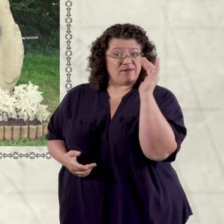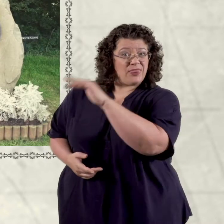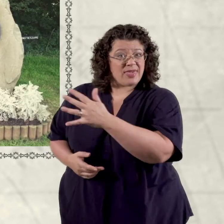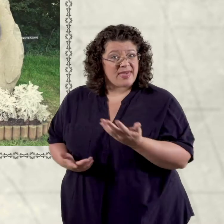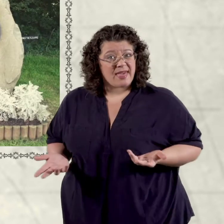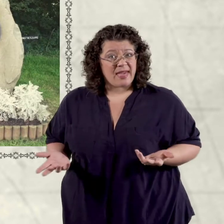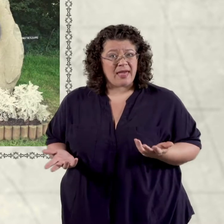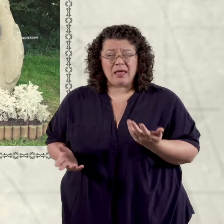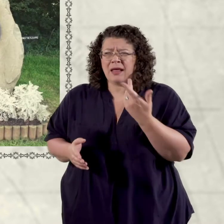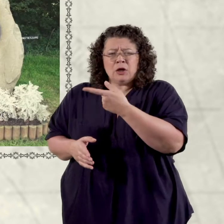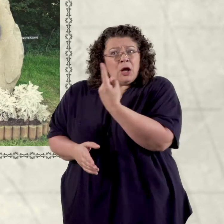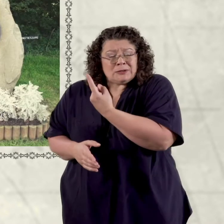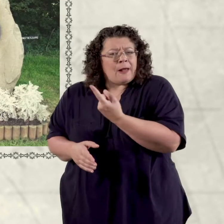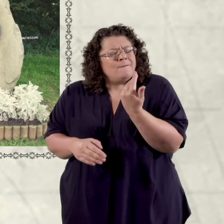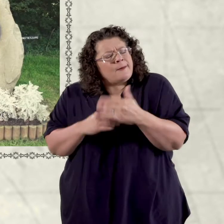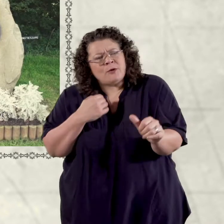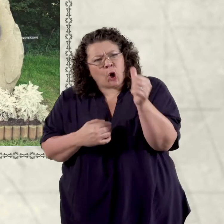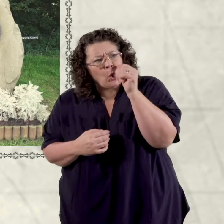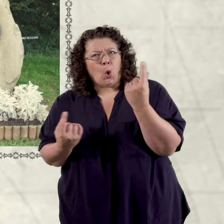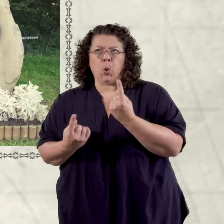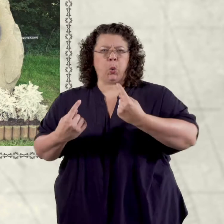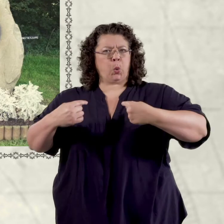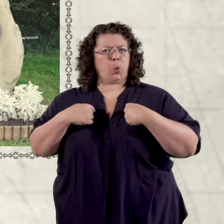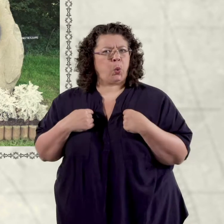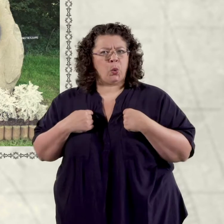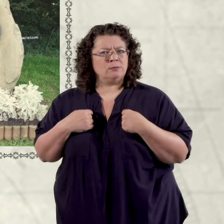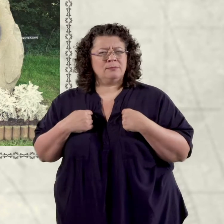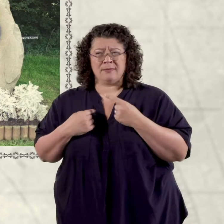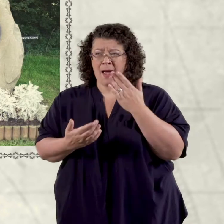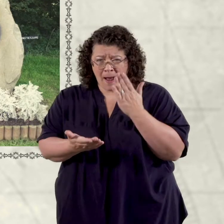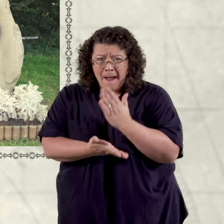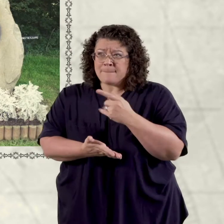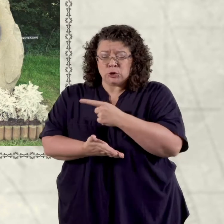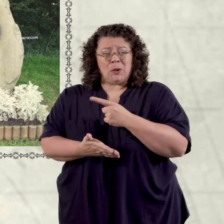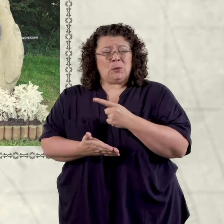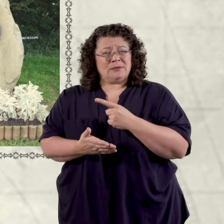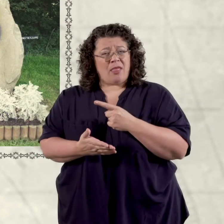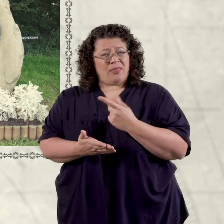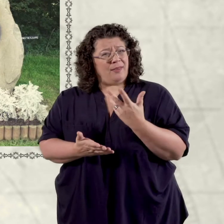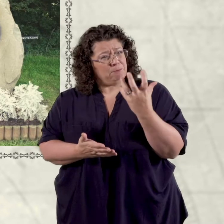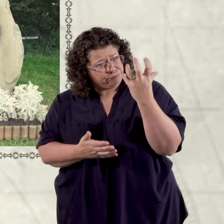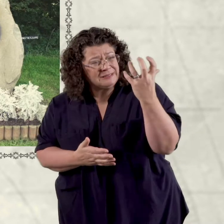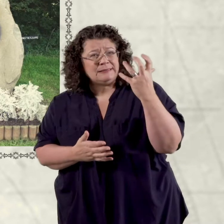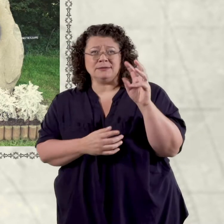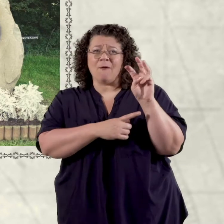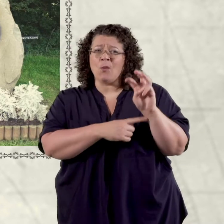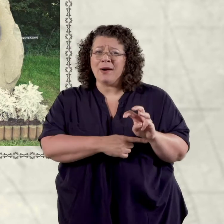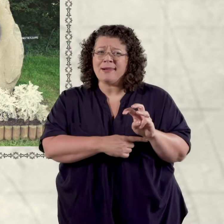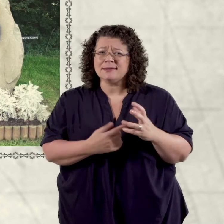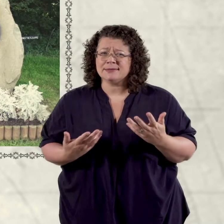fanno, ond cath hi byth o bod pwy oedd hi mewn gwirionedd. Beth oedd ei hanes